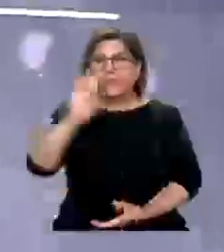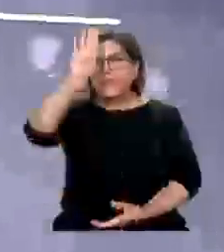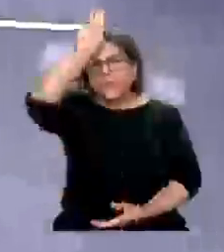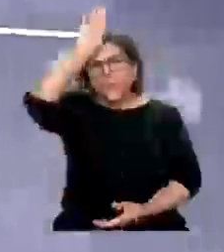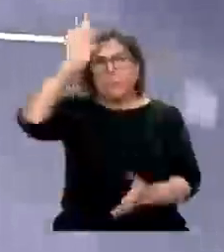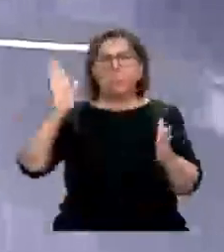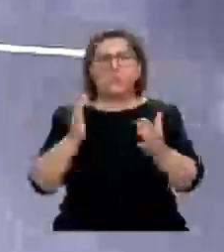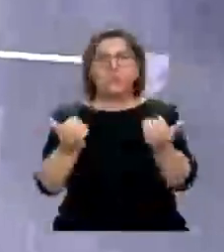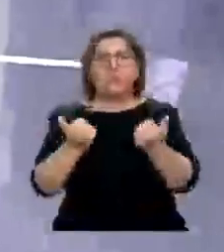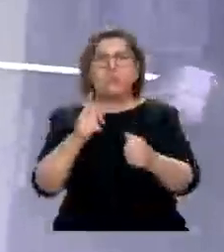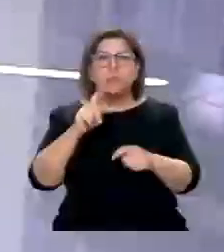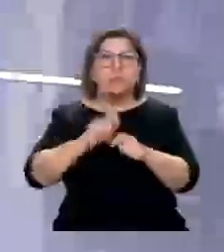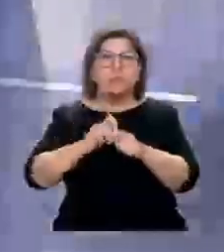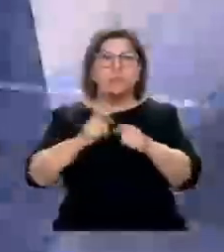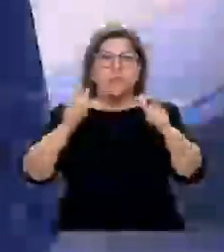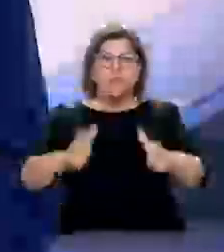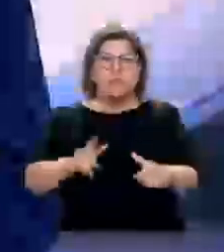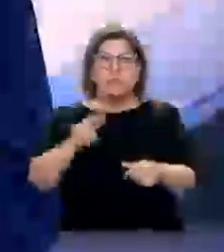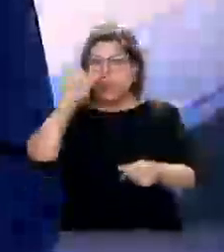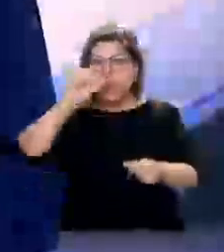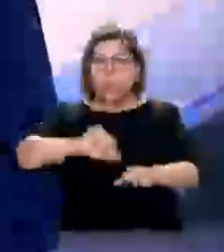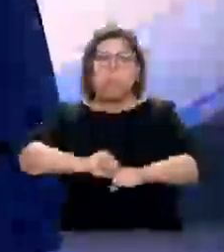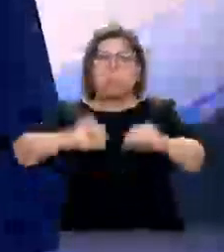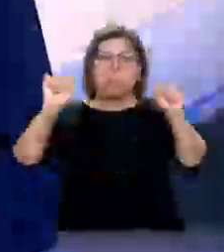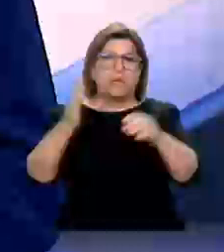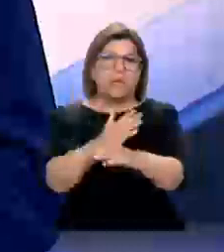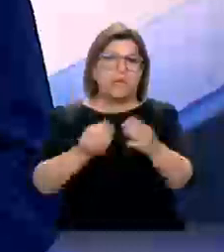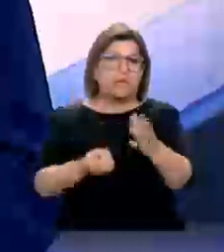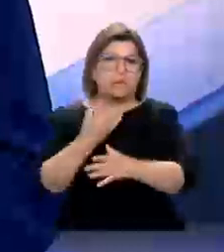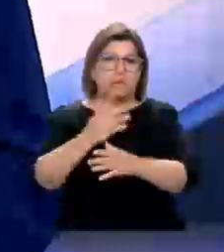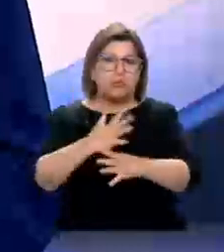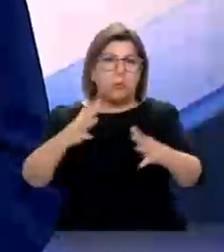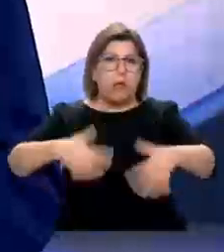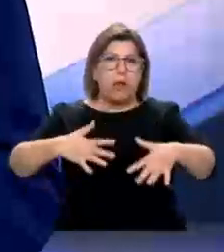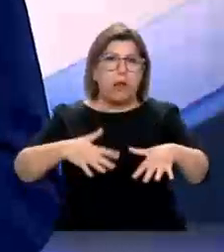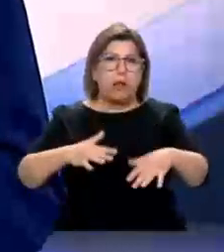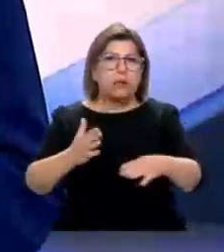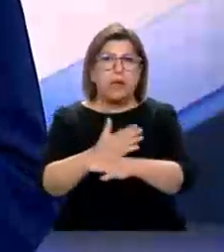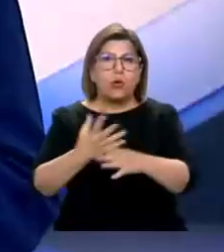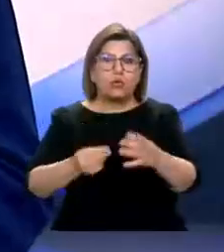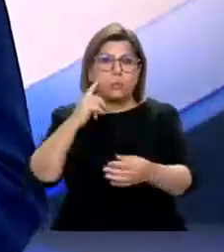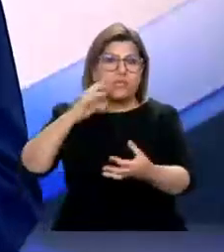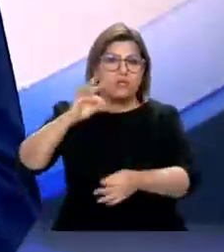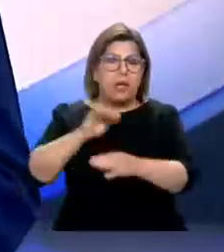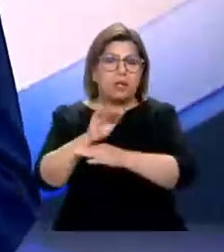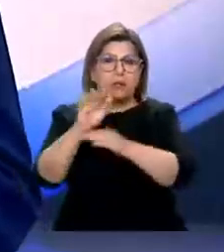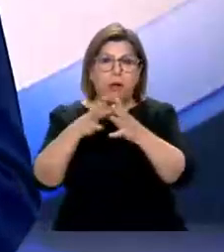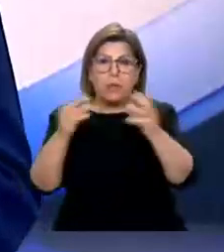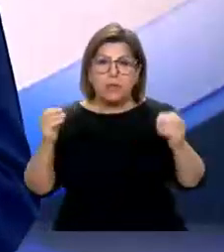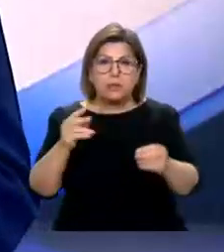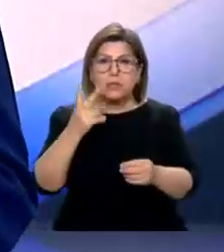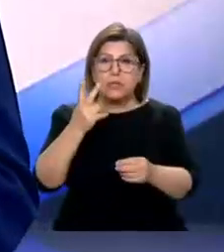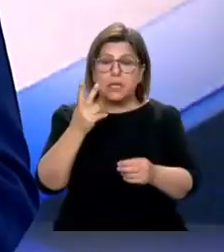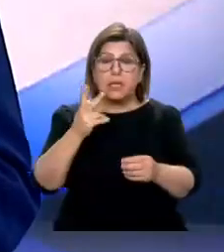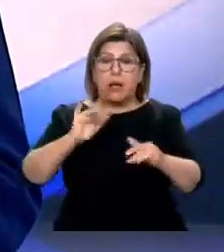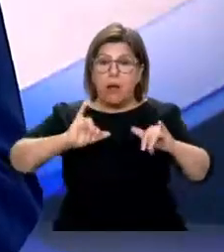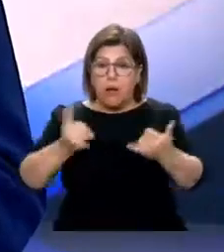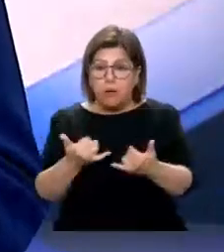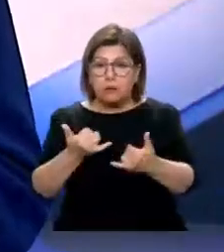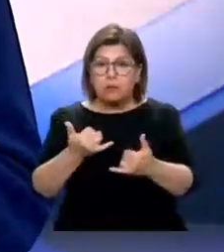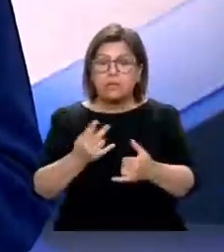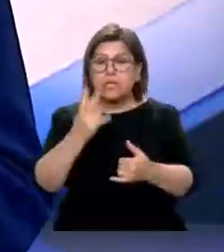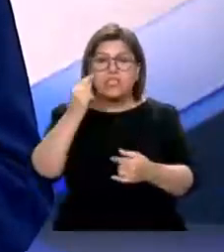İstanbul Küçükçekmece'deki bir iş yerinde doğalgaz patlaması meydana geldi. Büyük paniğe neden olan patlamada bir kişi hayatını kaybetti. İkisi ağır, 7 kişi